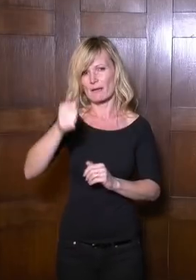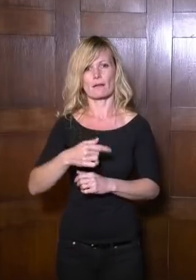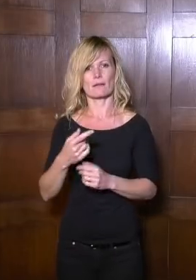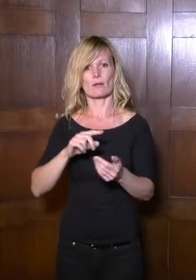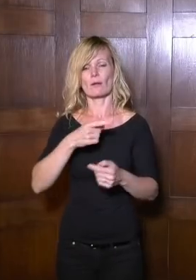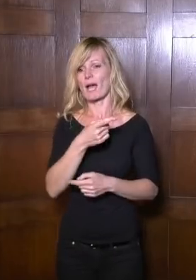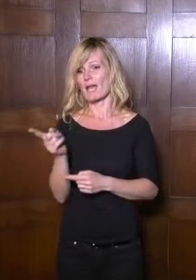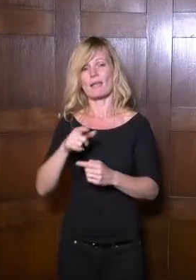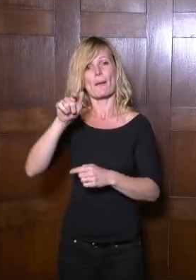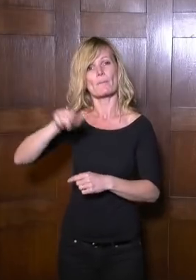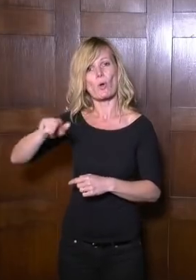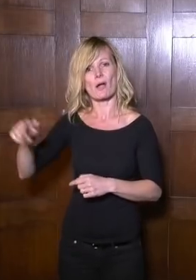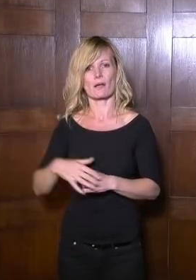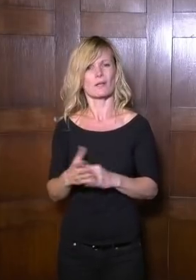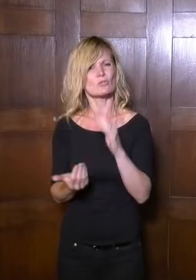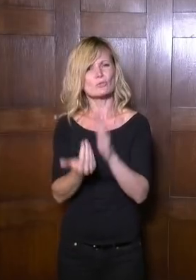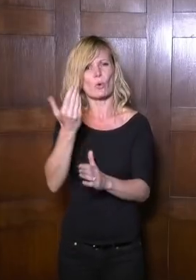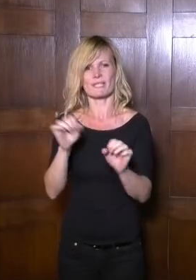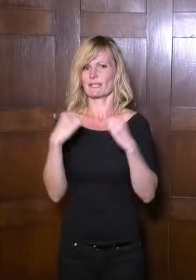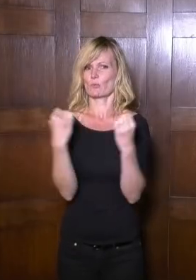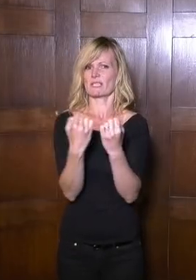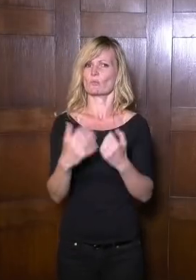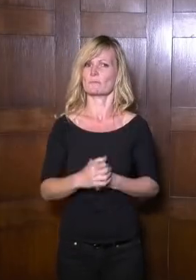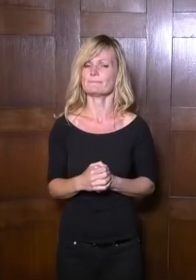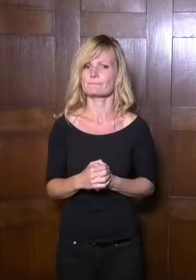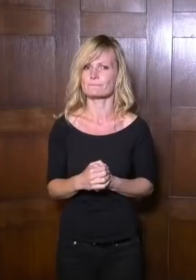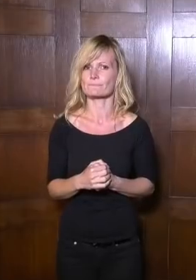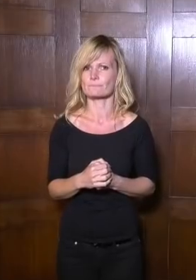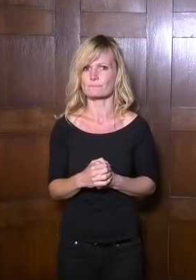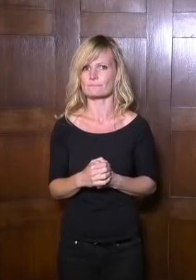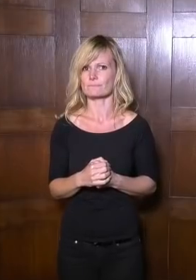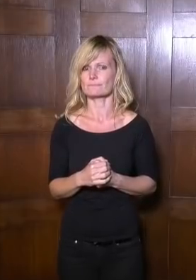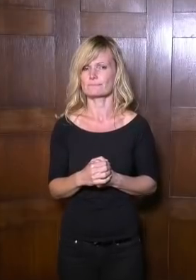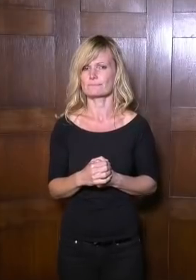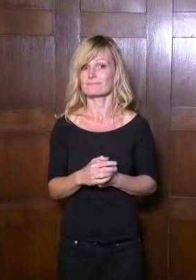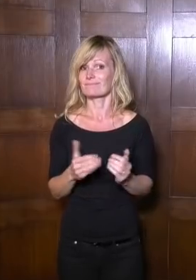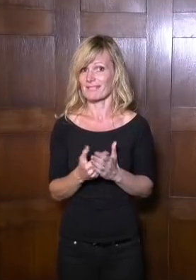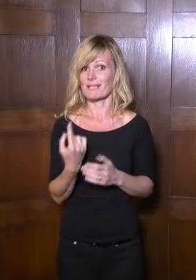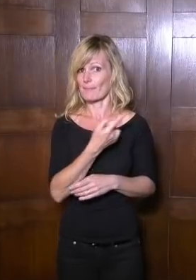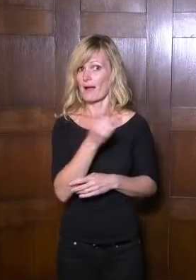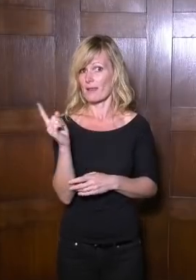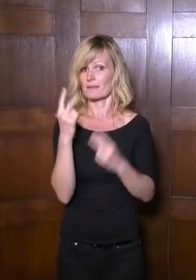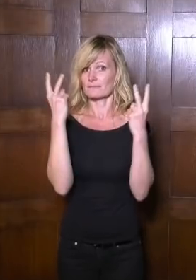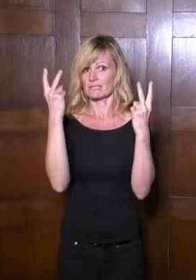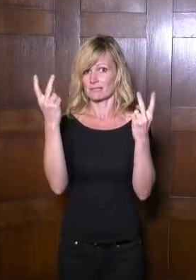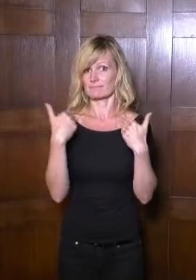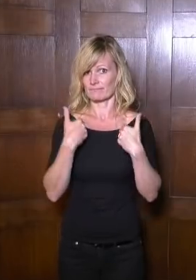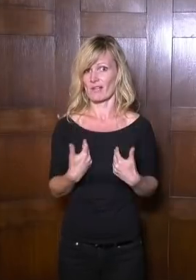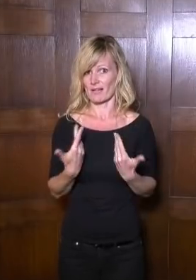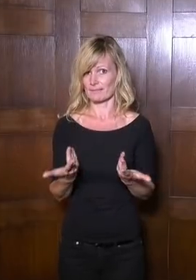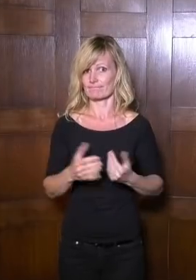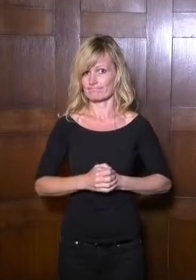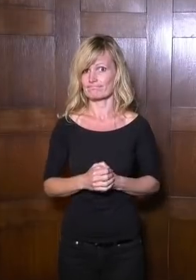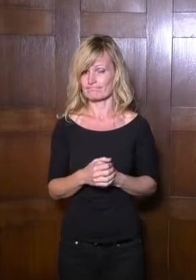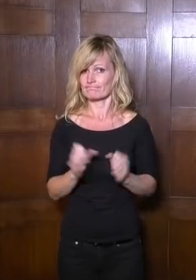Bürger eine völlig neue Situation ist. Umso mehr ist hier jeder gefragt. Aus diesem